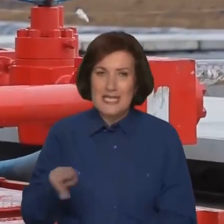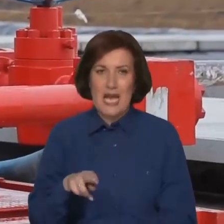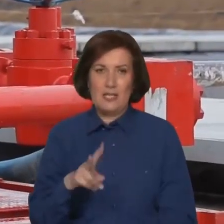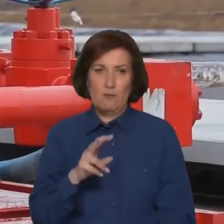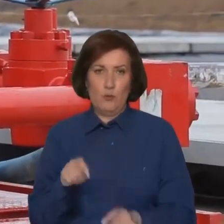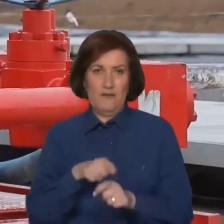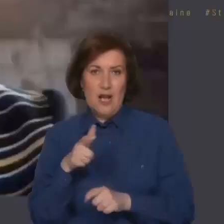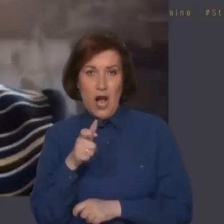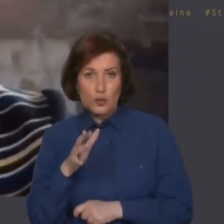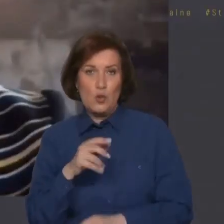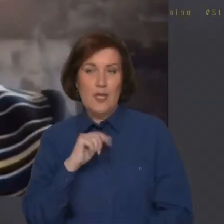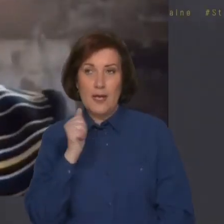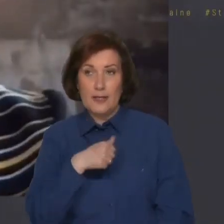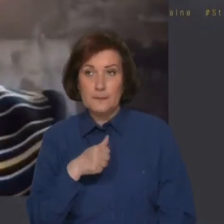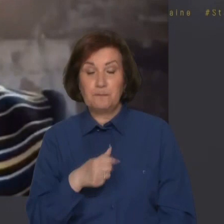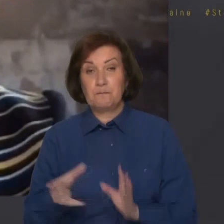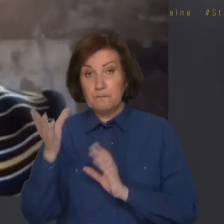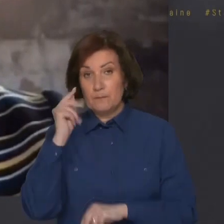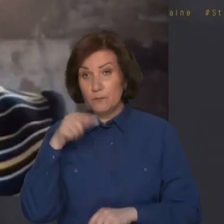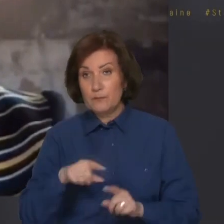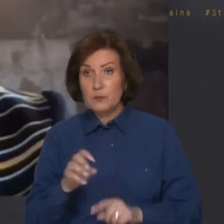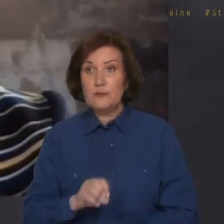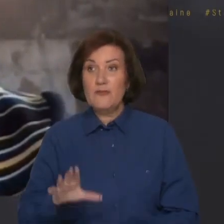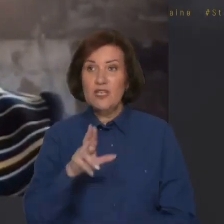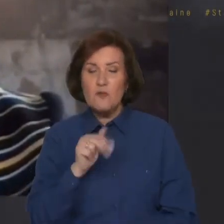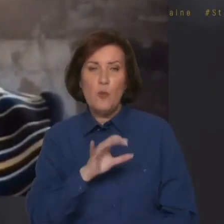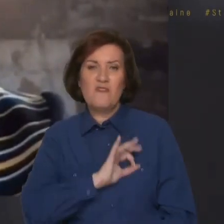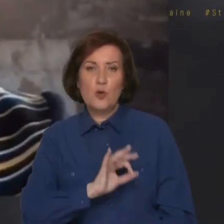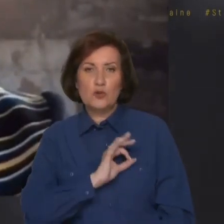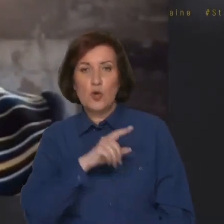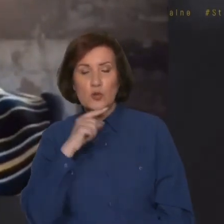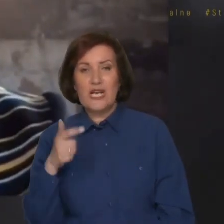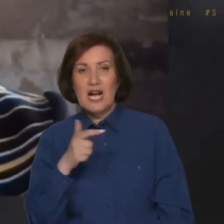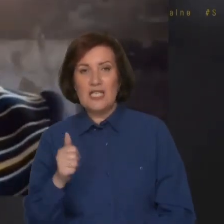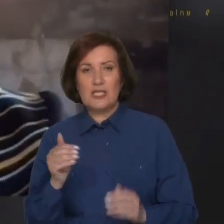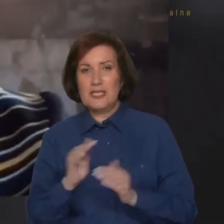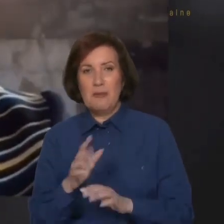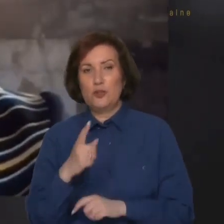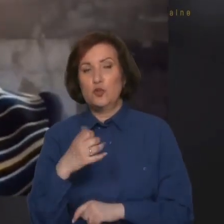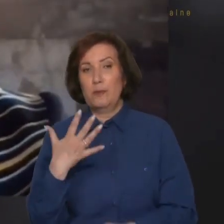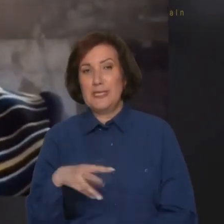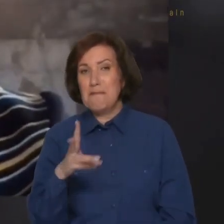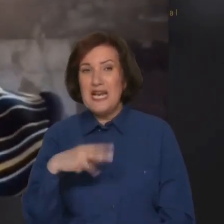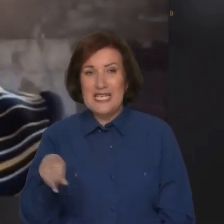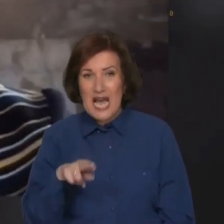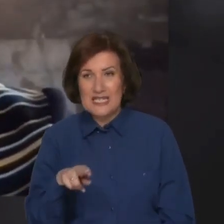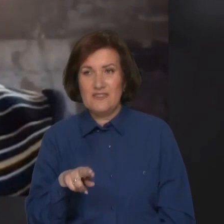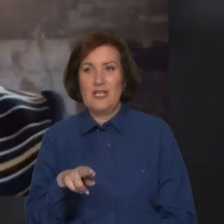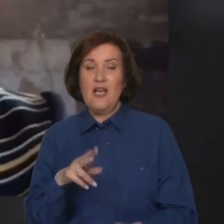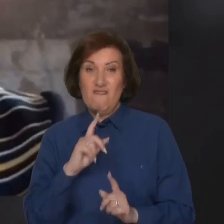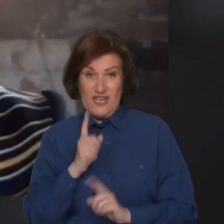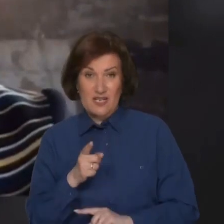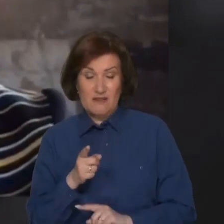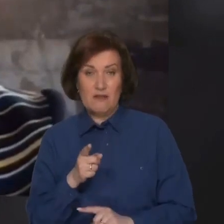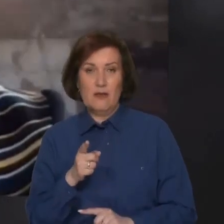мільярдів кубів газу на рік. З урахуванням того, що Європа використовувала російського газу не менш ніж 150 мільярдів метрів кубічного газу в